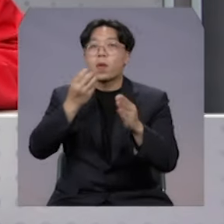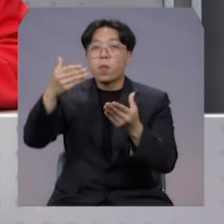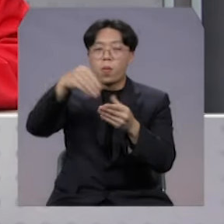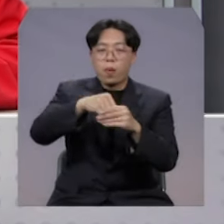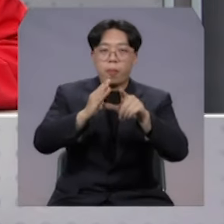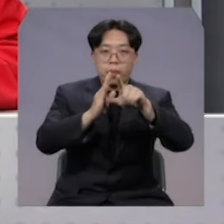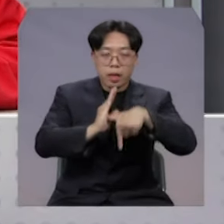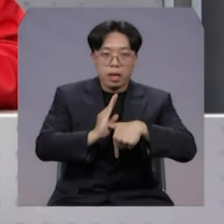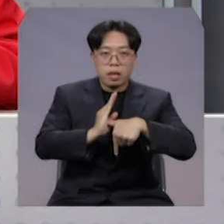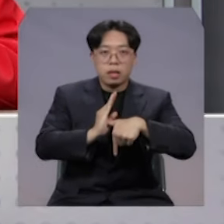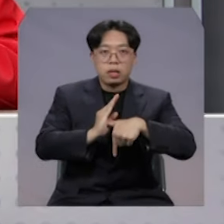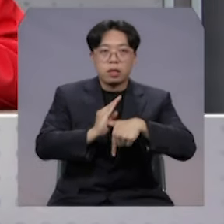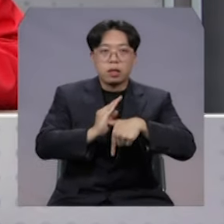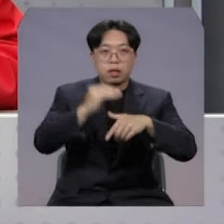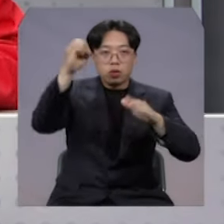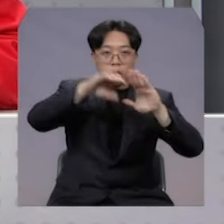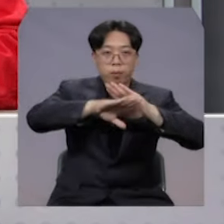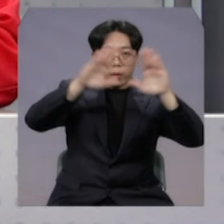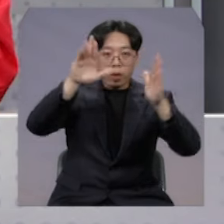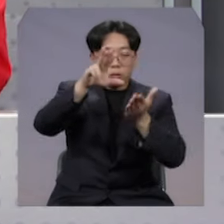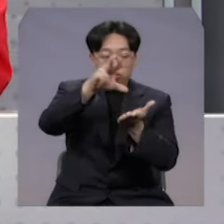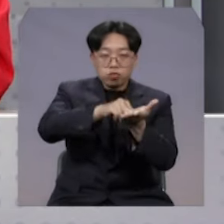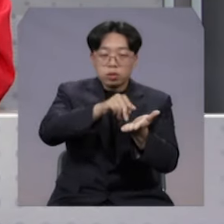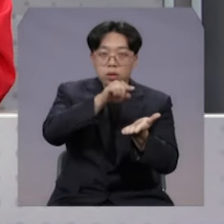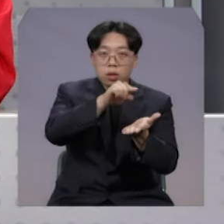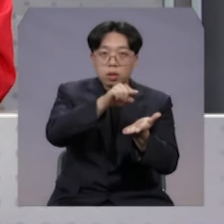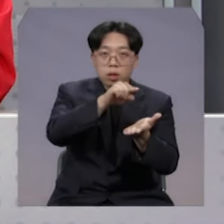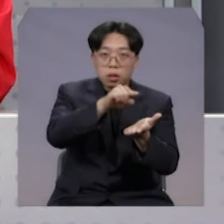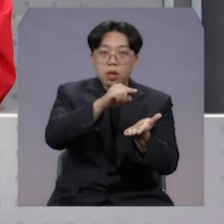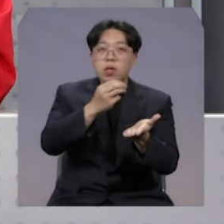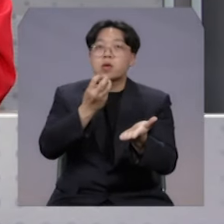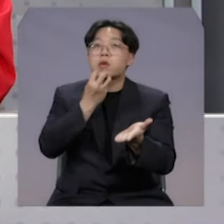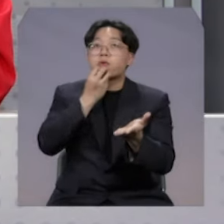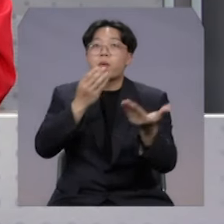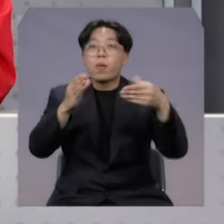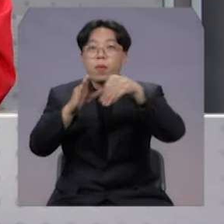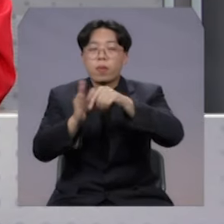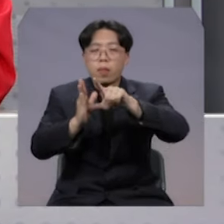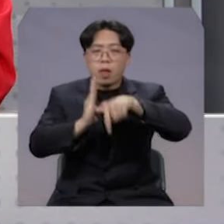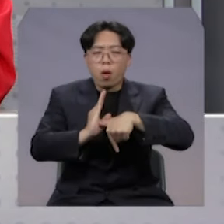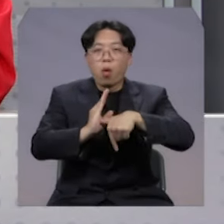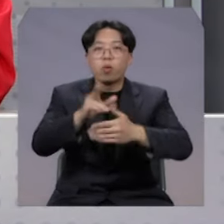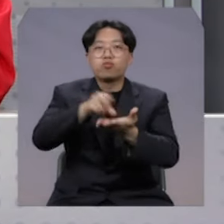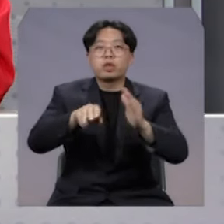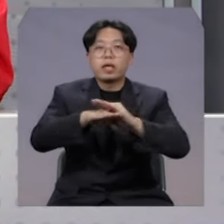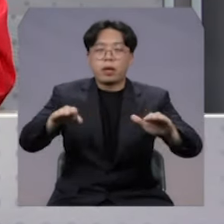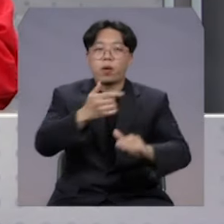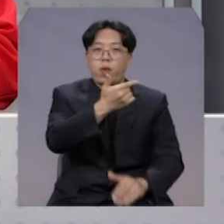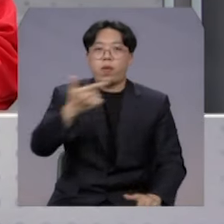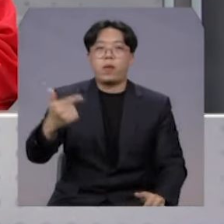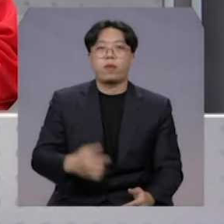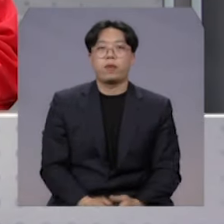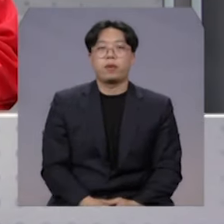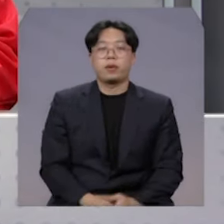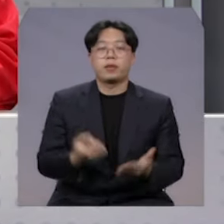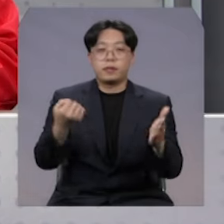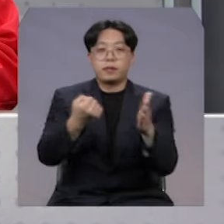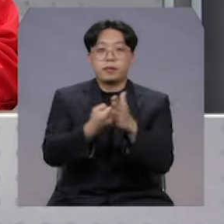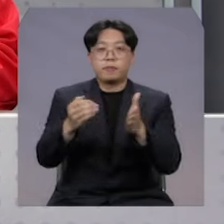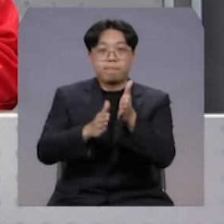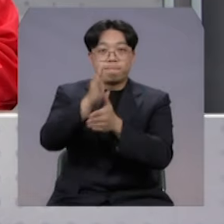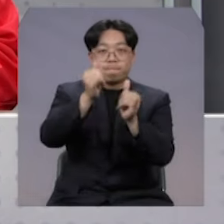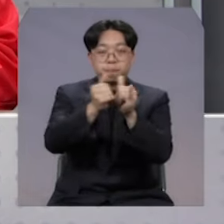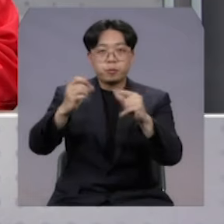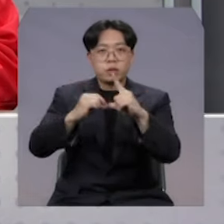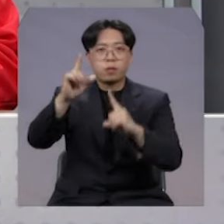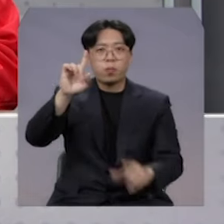문제들이 그동안에 안고 있는 문제들이 한꺼번에 해결될 수 있는 여러 가지 좋은 점이 있습니다. 그렇기 때문에 광명 시민들이